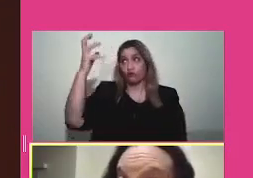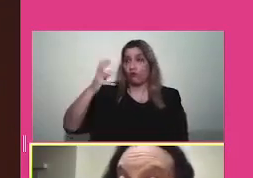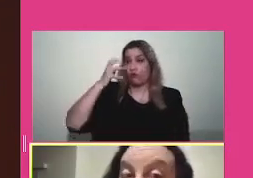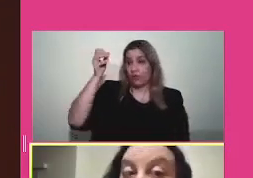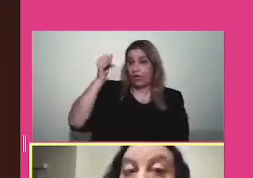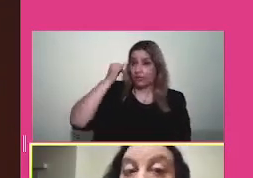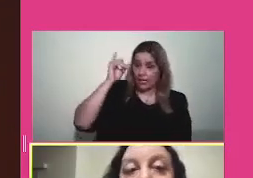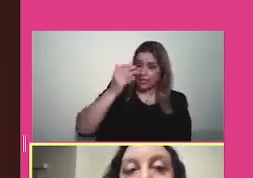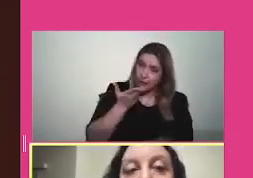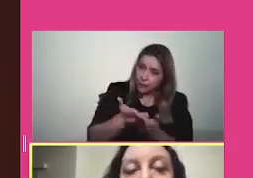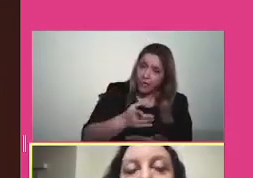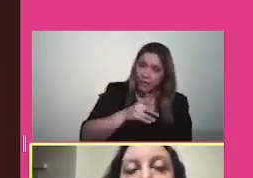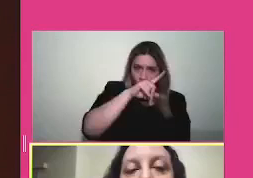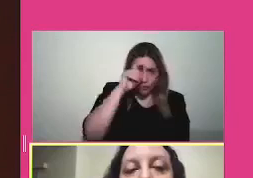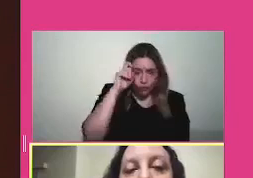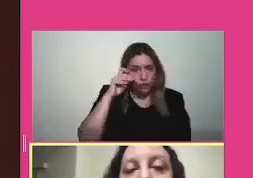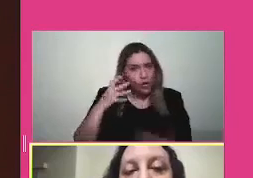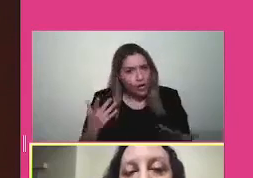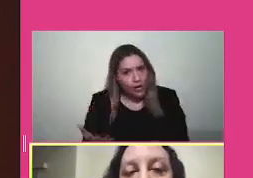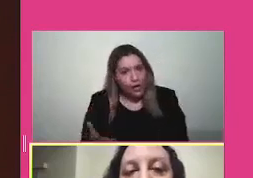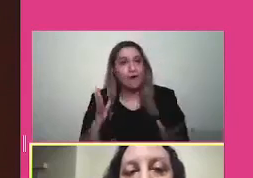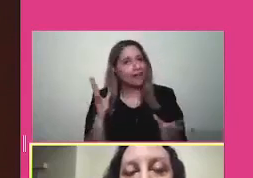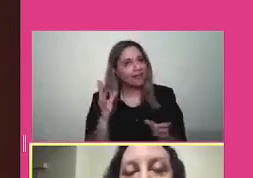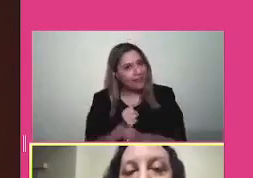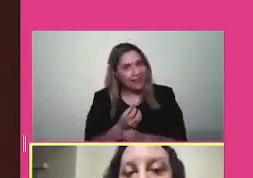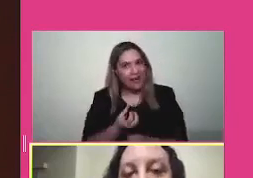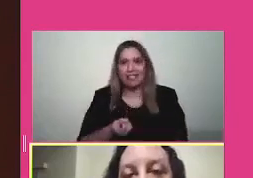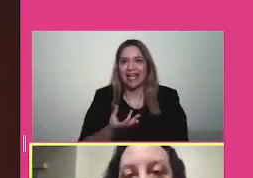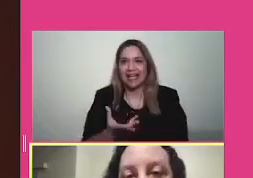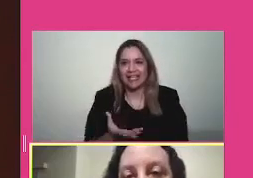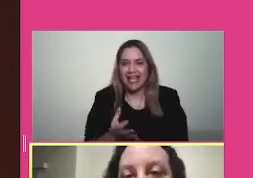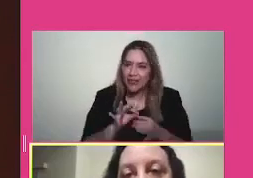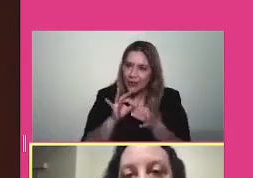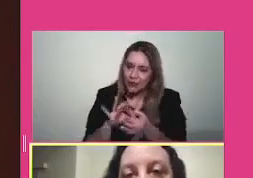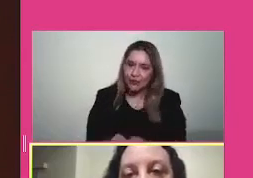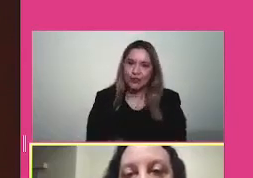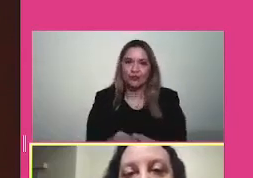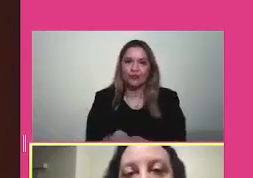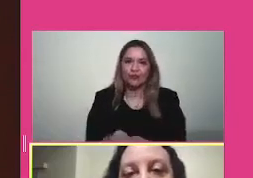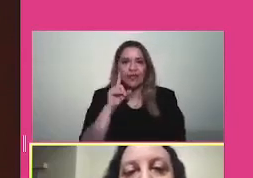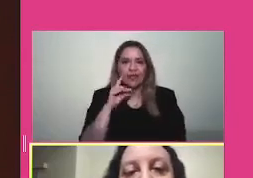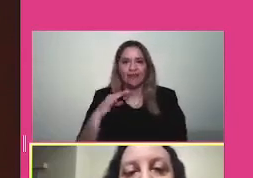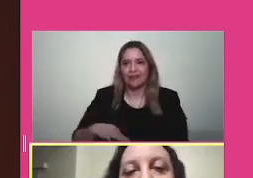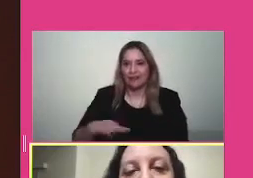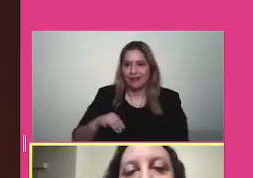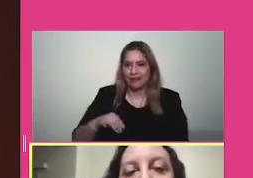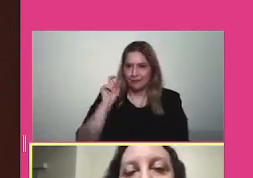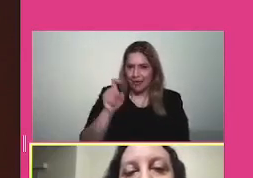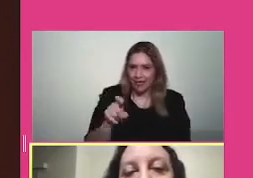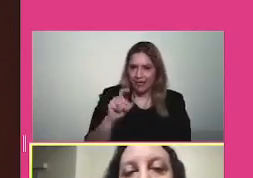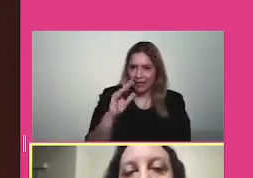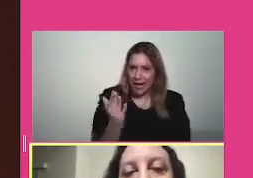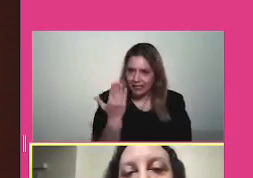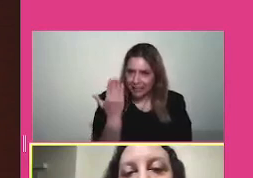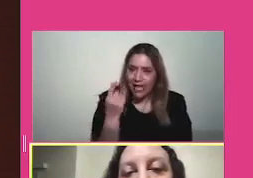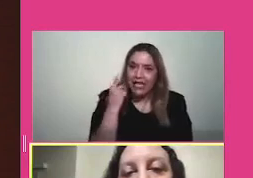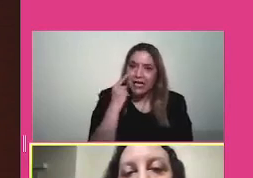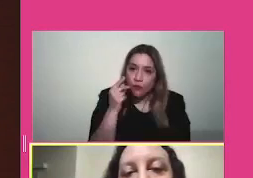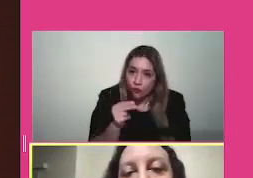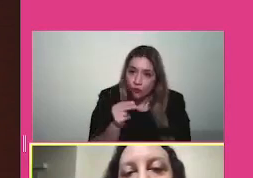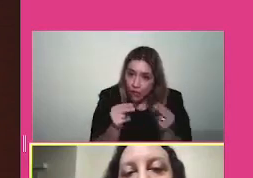δύσκολο. Παρ' όλα αυτά, πήραμε μια ζαριά και μπορούμε να πάμε στην Αριάδνη μας για να δούμε αν βγήκαμε από